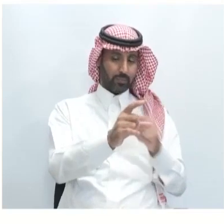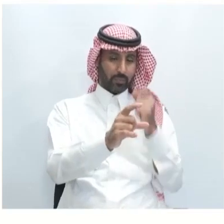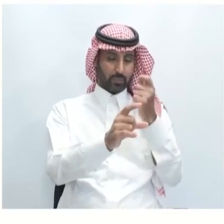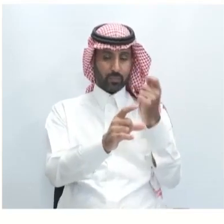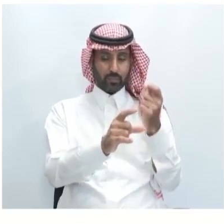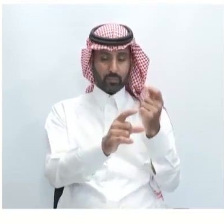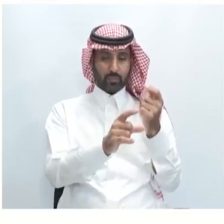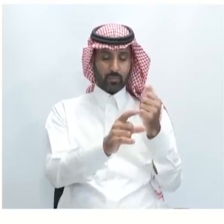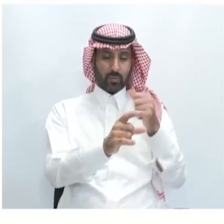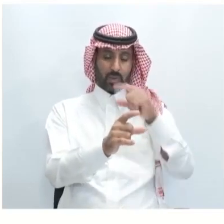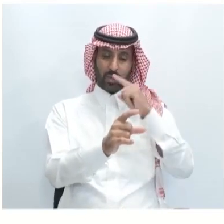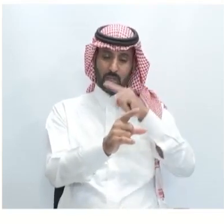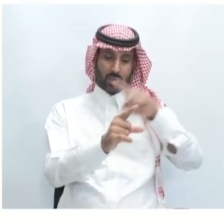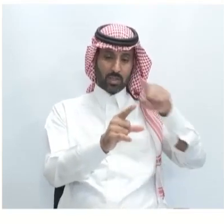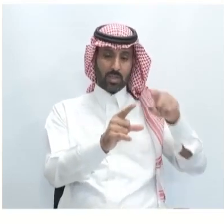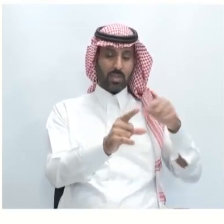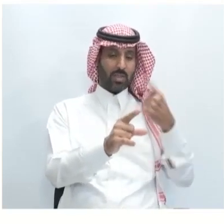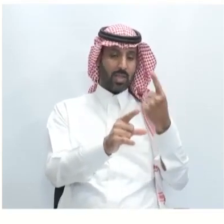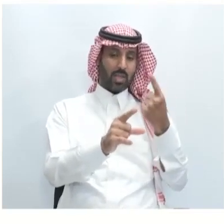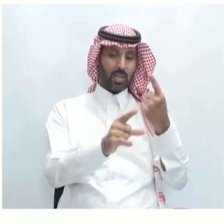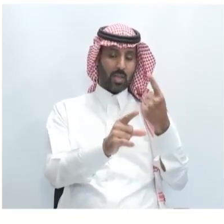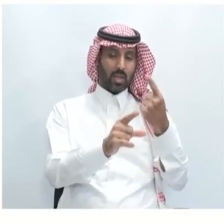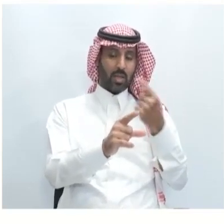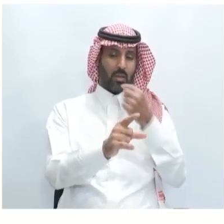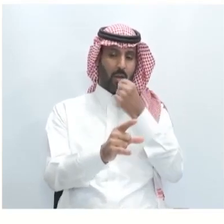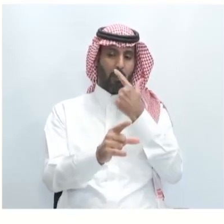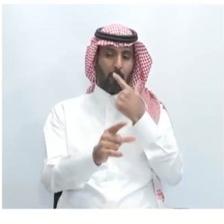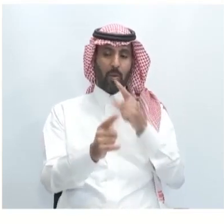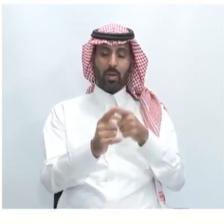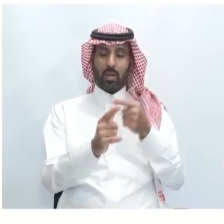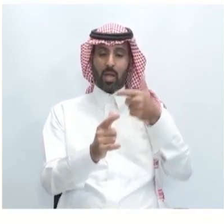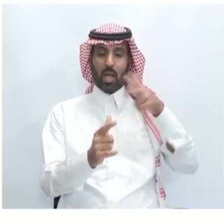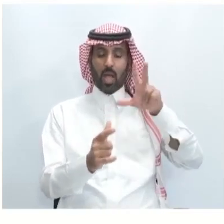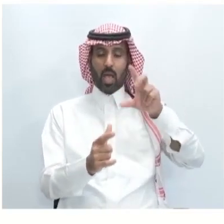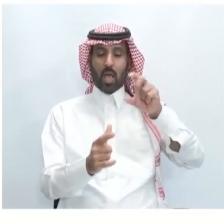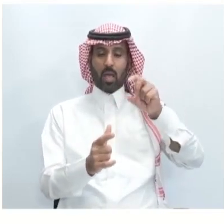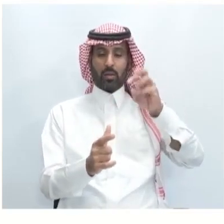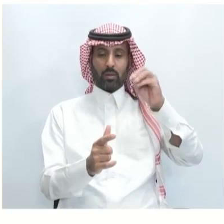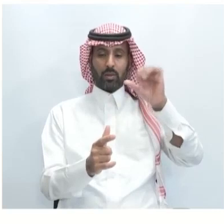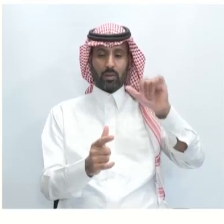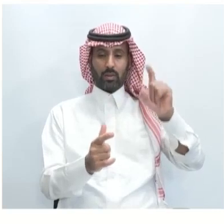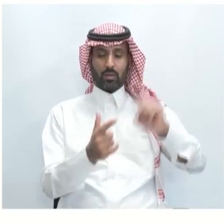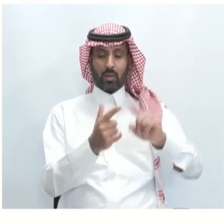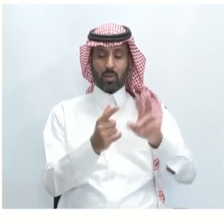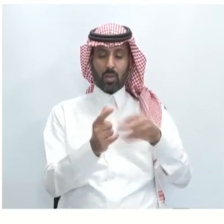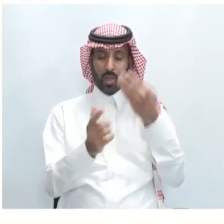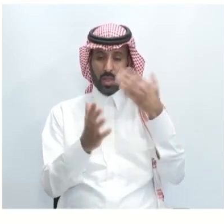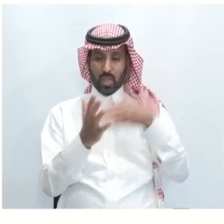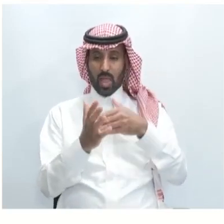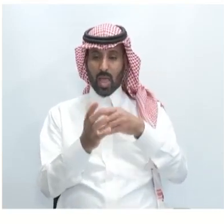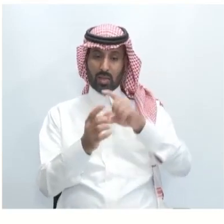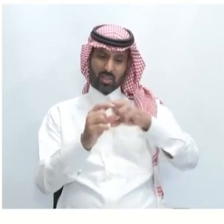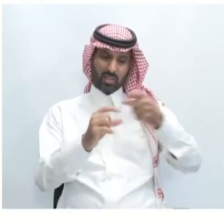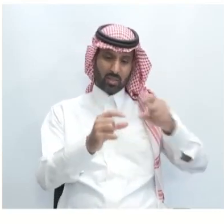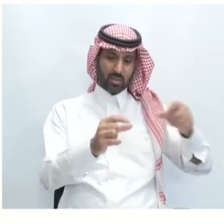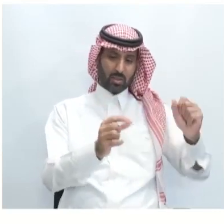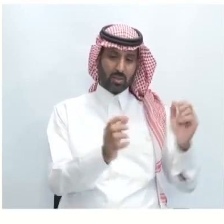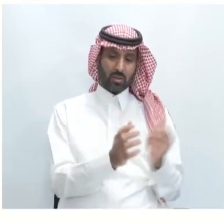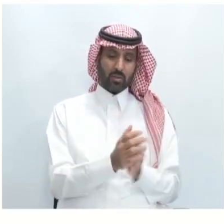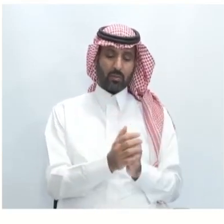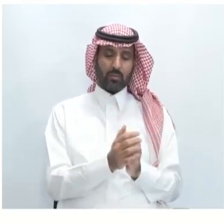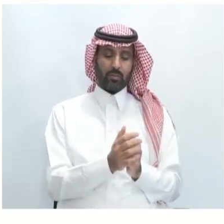وست ايضا ماذا يوجد لدينا نوعه مجموعه الكربونيل موجوده في نهايه السلسله